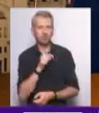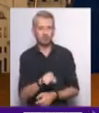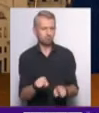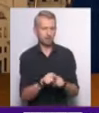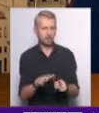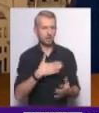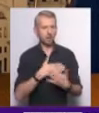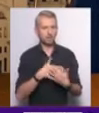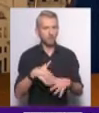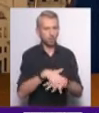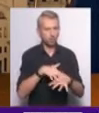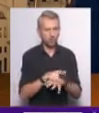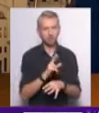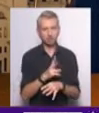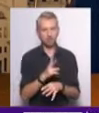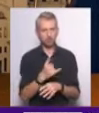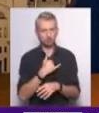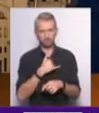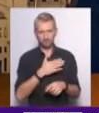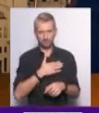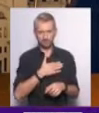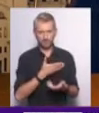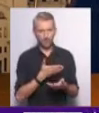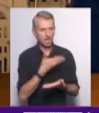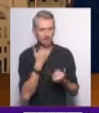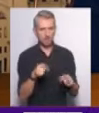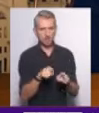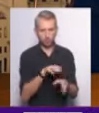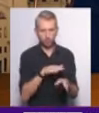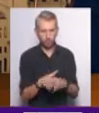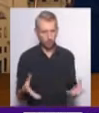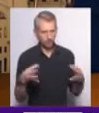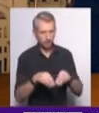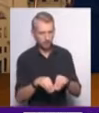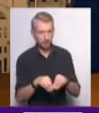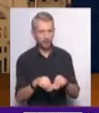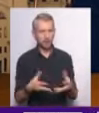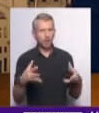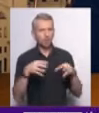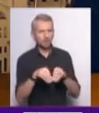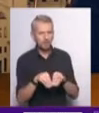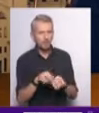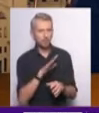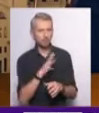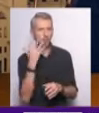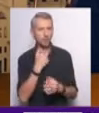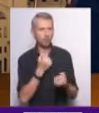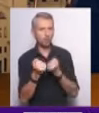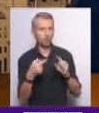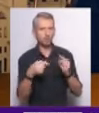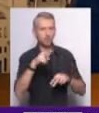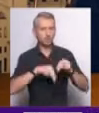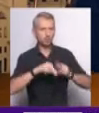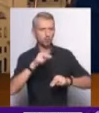активна громада, як, наприклад, на Повітрофлотському, немає такого повного об'єднання. Об'єднання людей ще збереглося, коли вони боролися проти